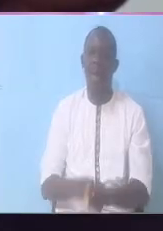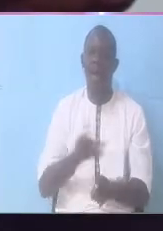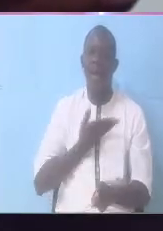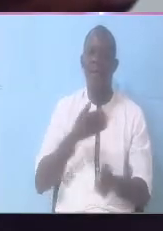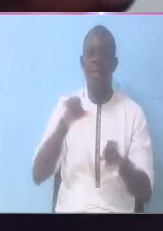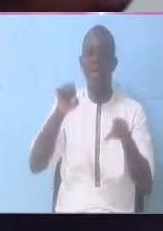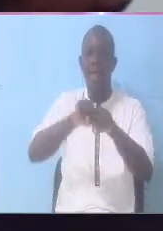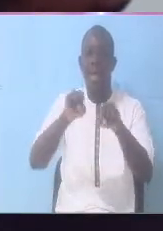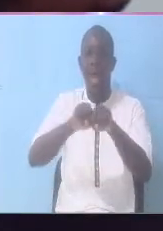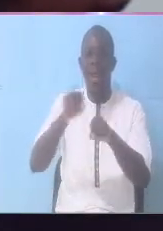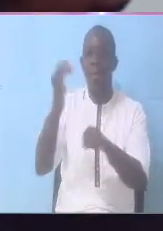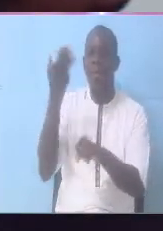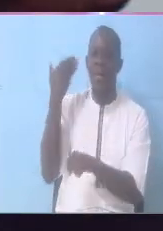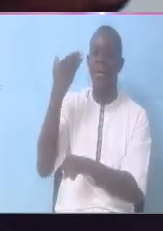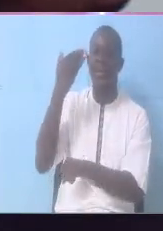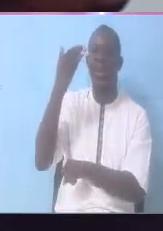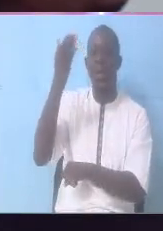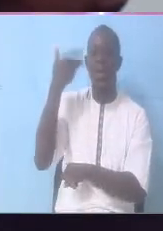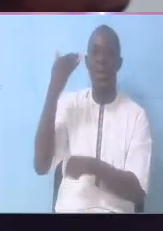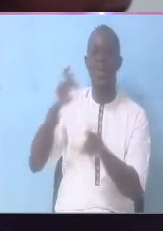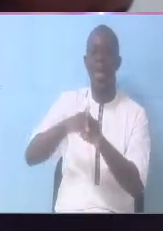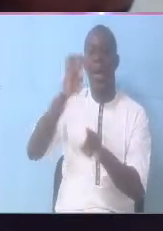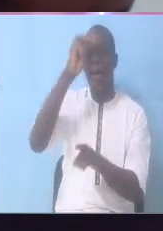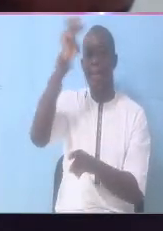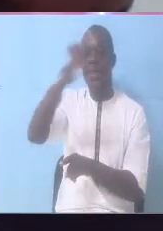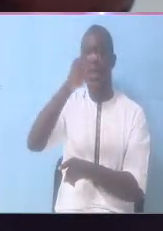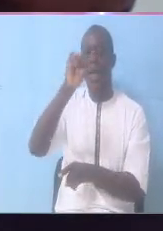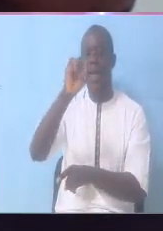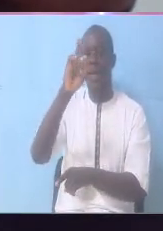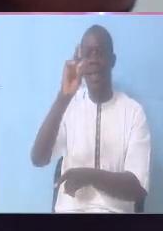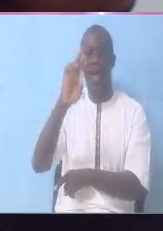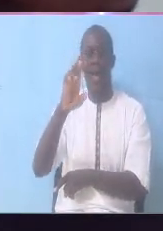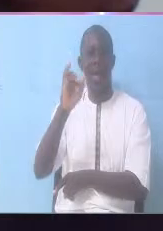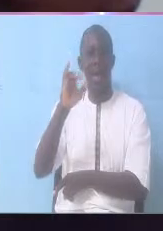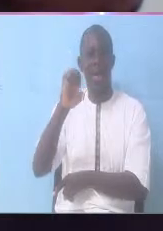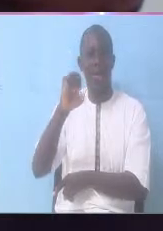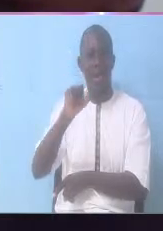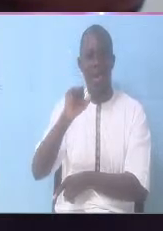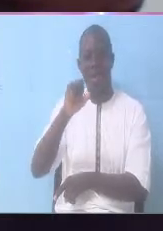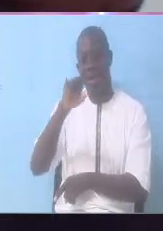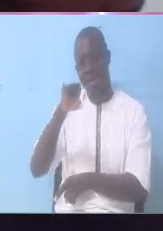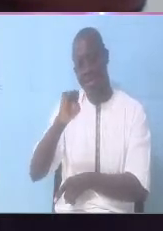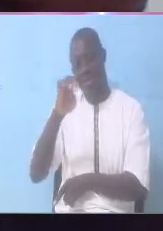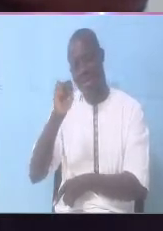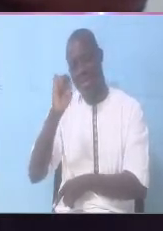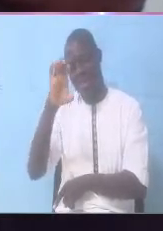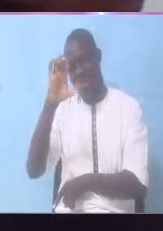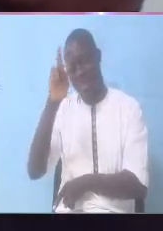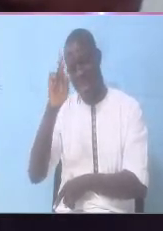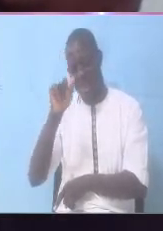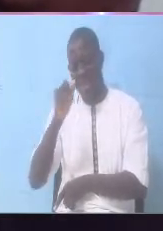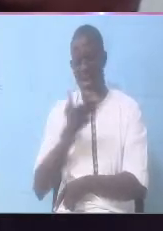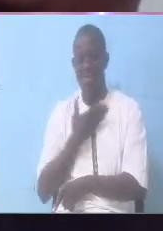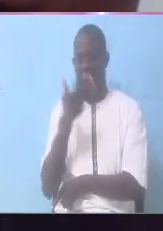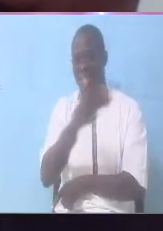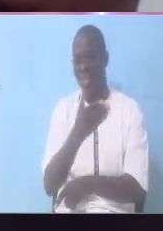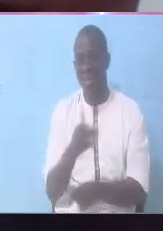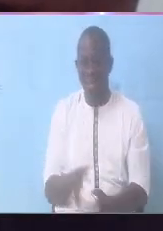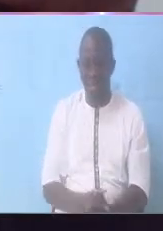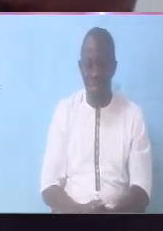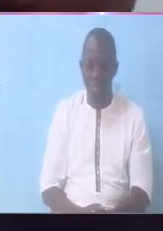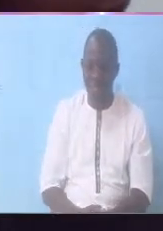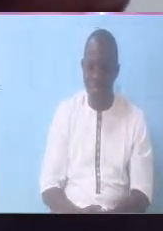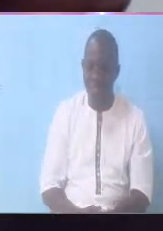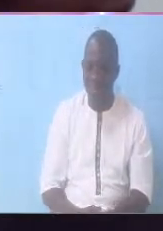Minister. Idrissa Seck, Senegal Prime Minister Koto. Alaji Bora, I don't